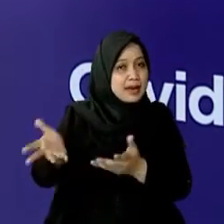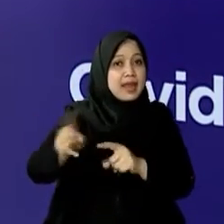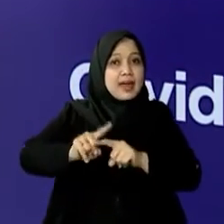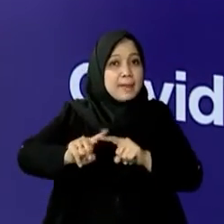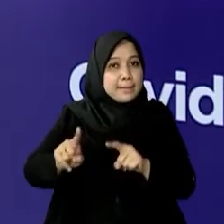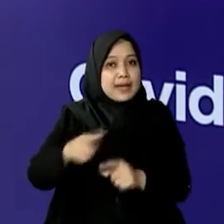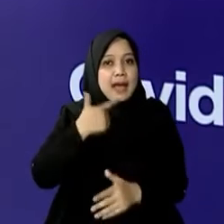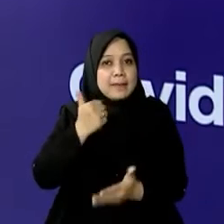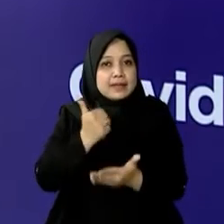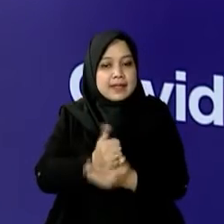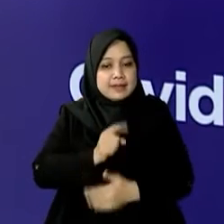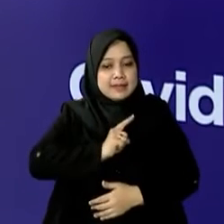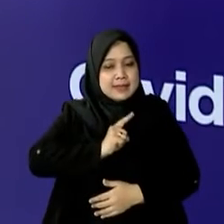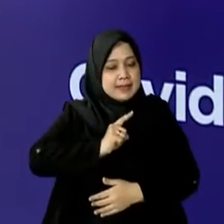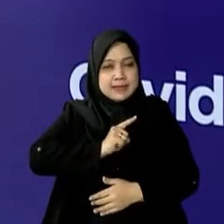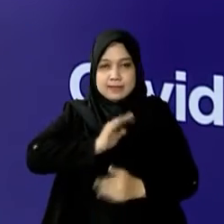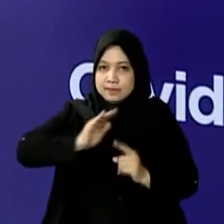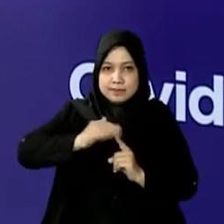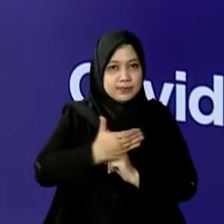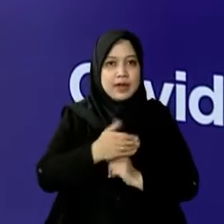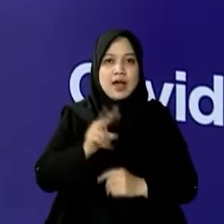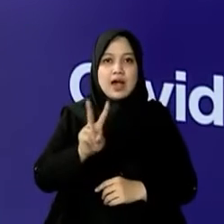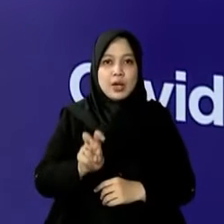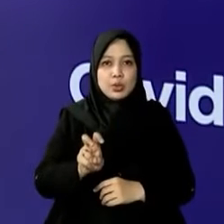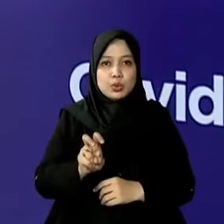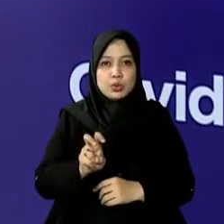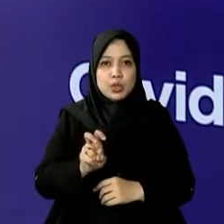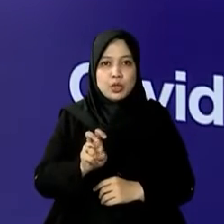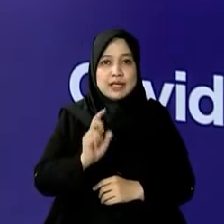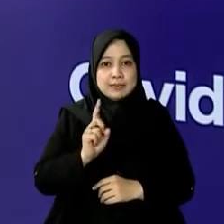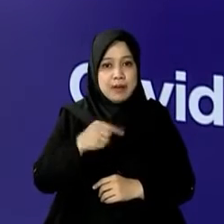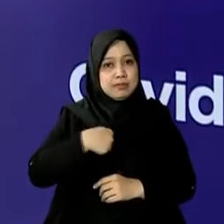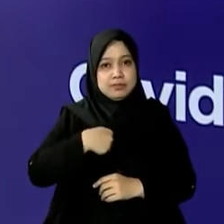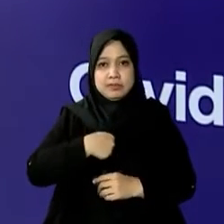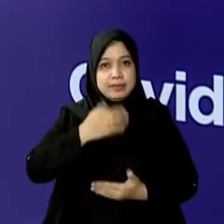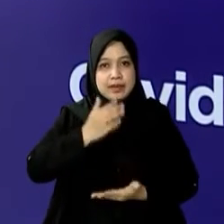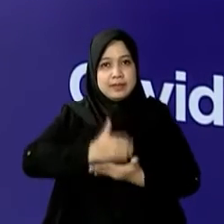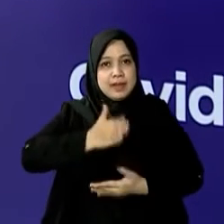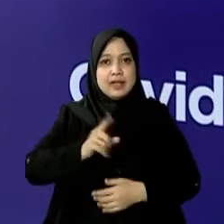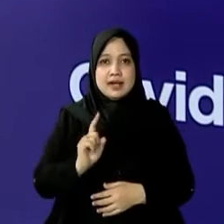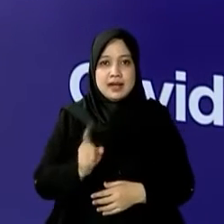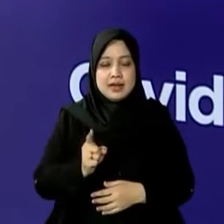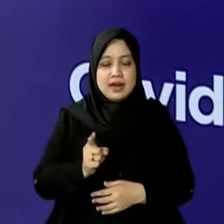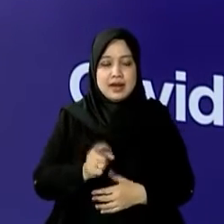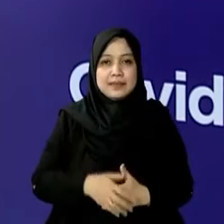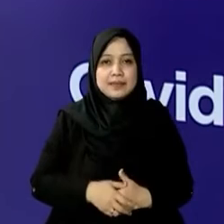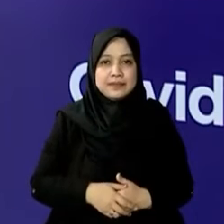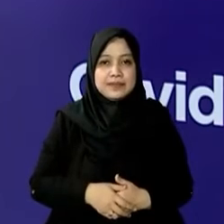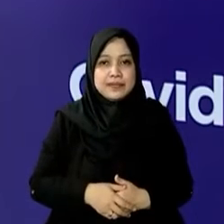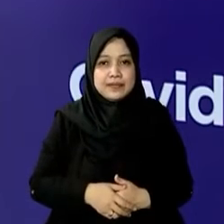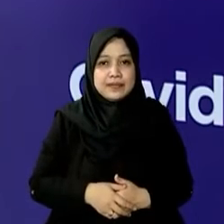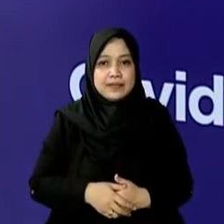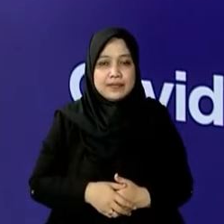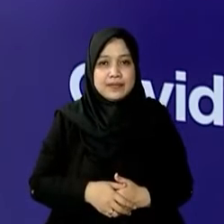bagaimana untuk dahulu kamu menjaga dirimu gitu karena ya kita punya batas hal tersebut begitu atas hal tersebut itulah gitu kita harus